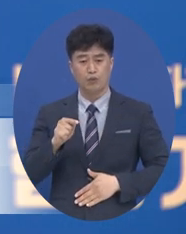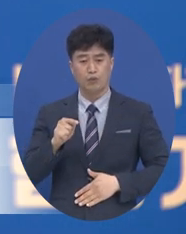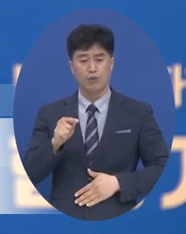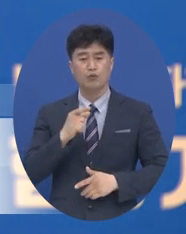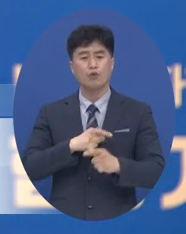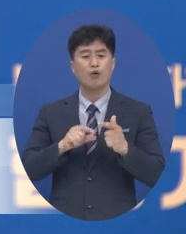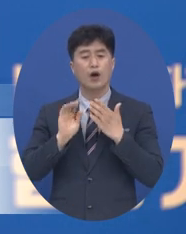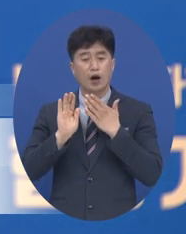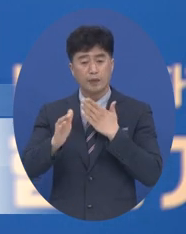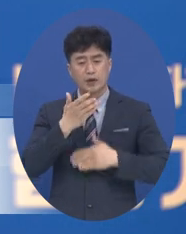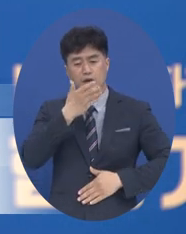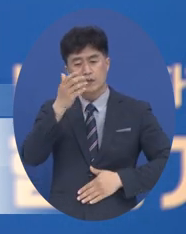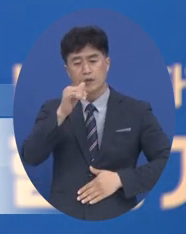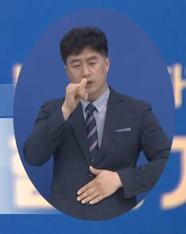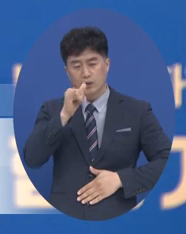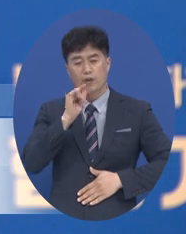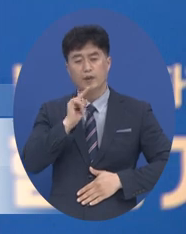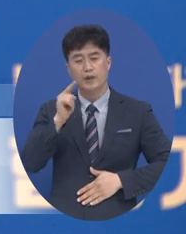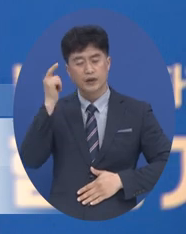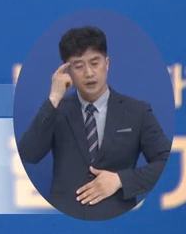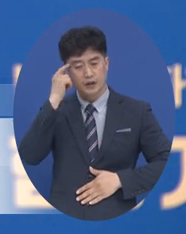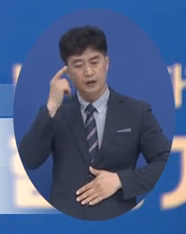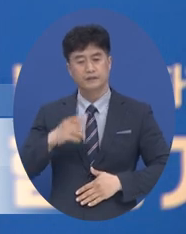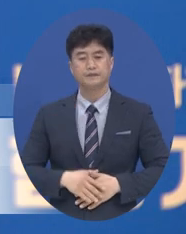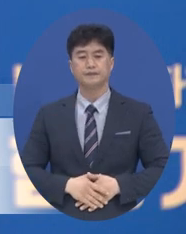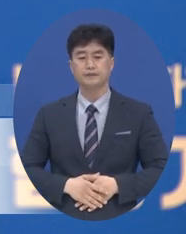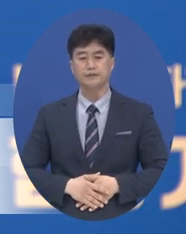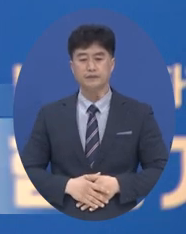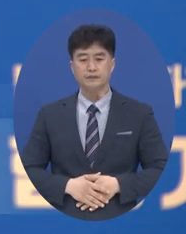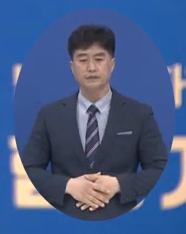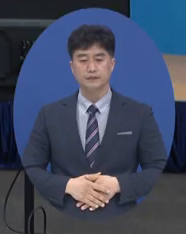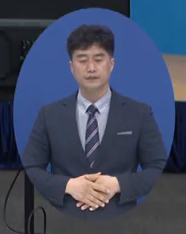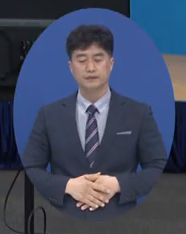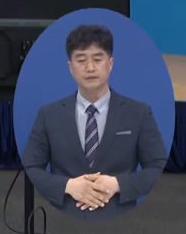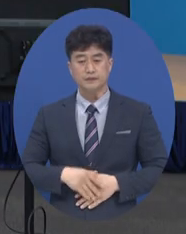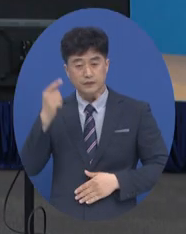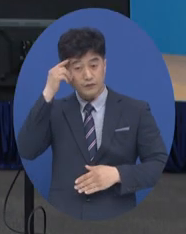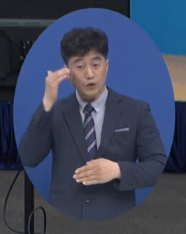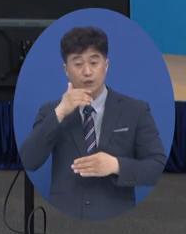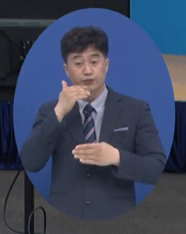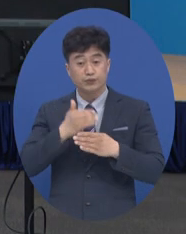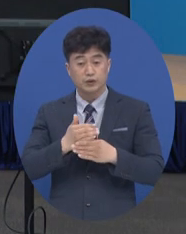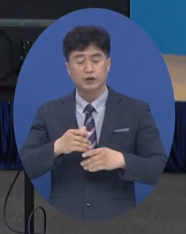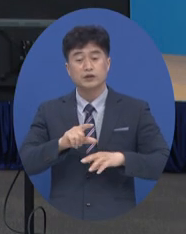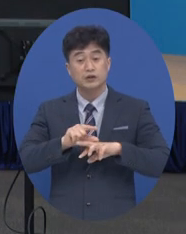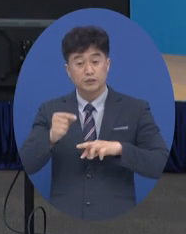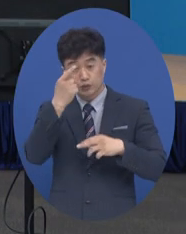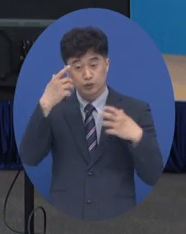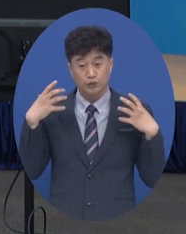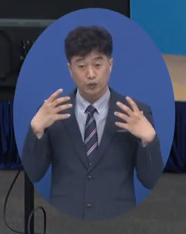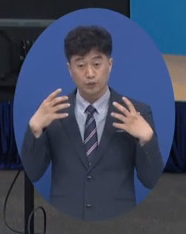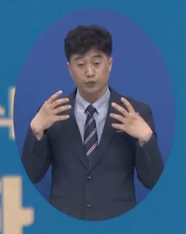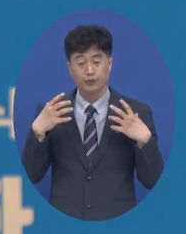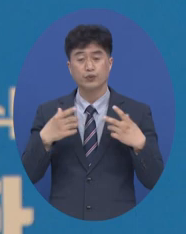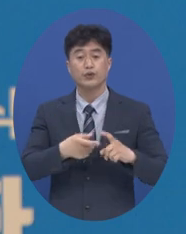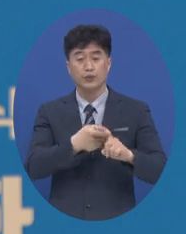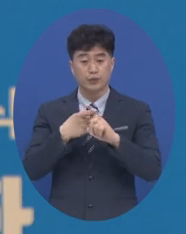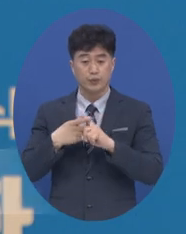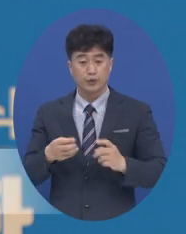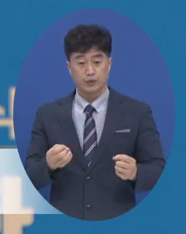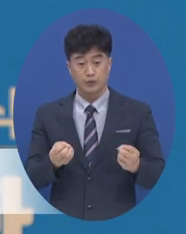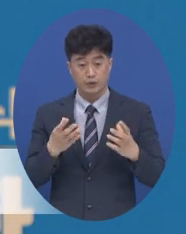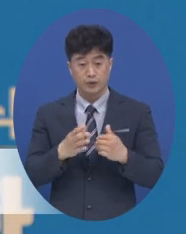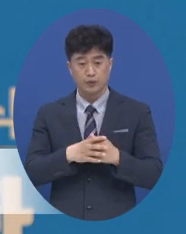것은 더 앞으로 희망이 있다 이렇게 얘기할 수 있다고 생각합니다. 남북평화협력 지방정부협의회는